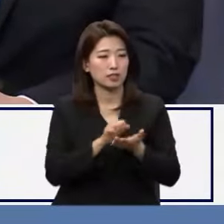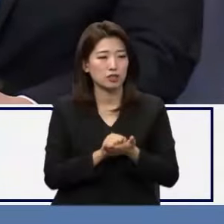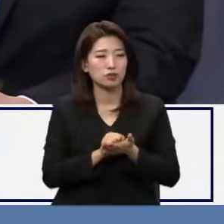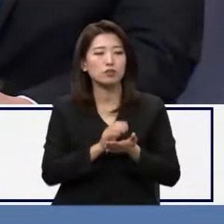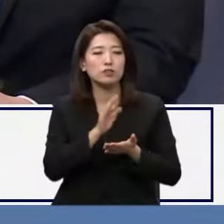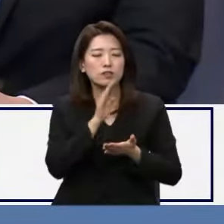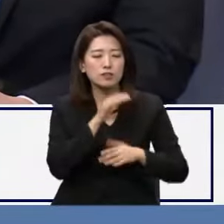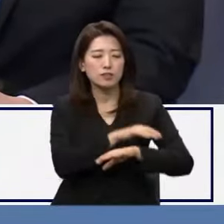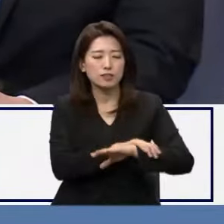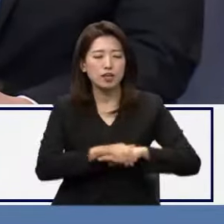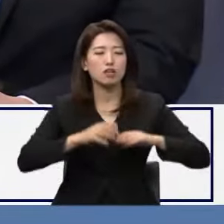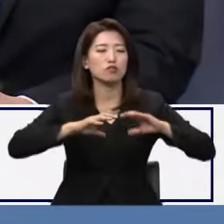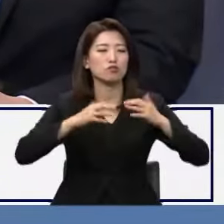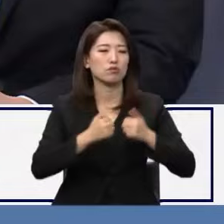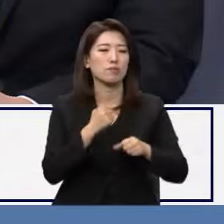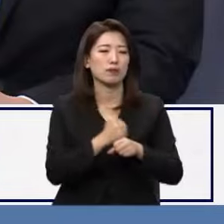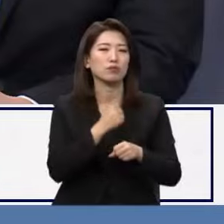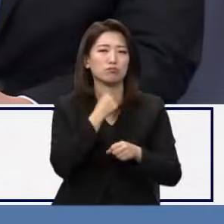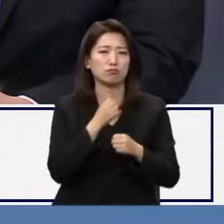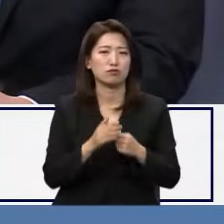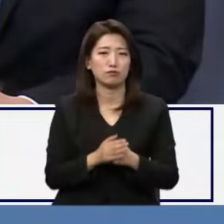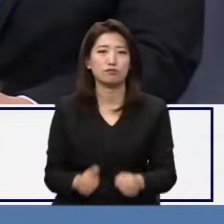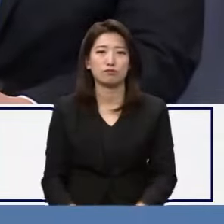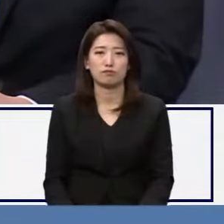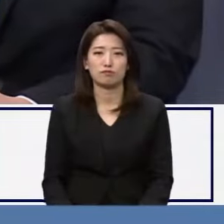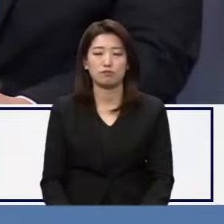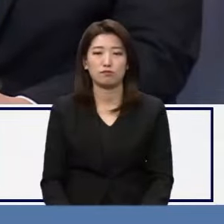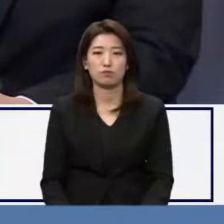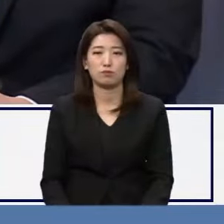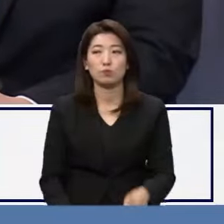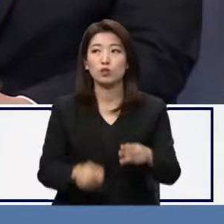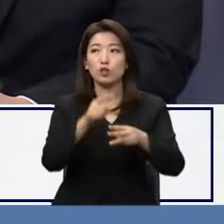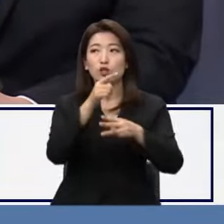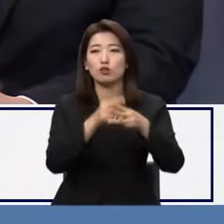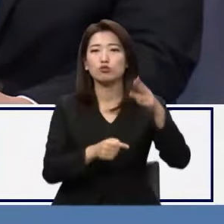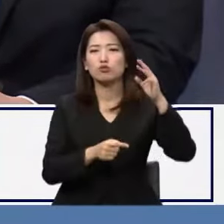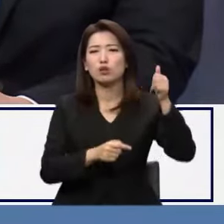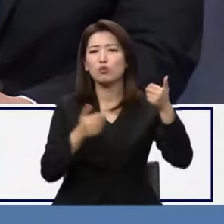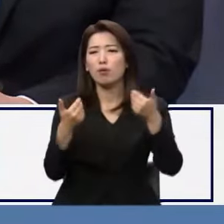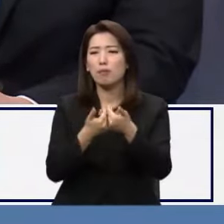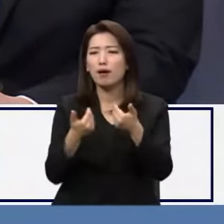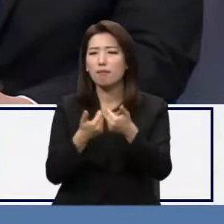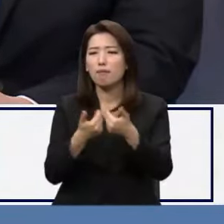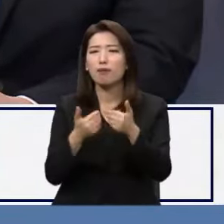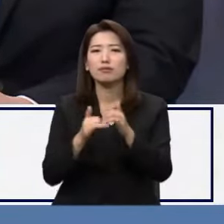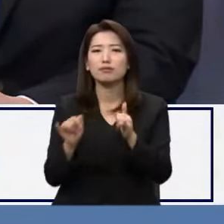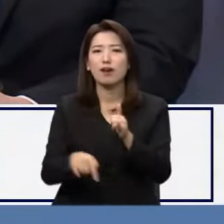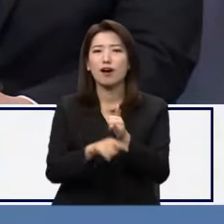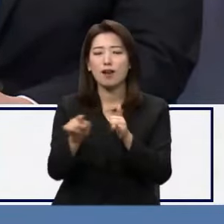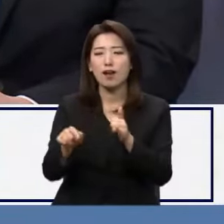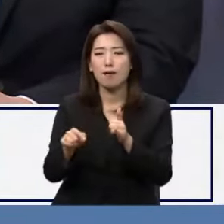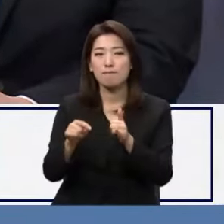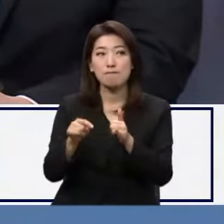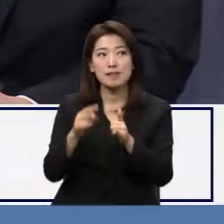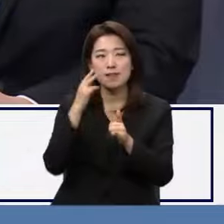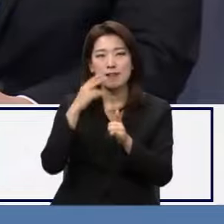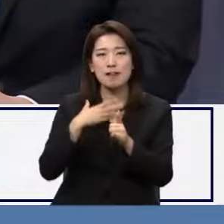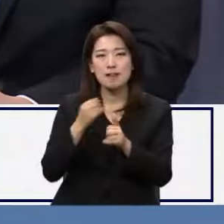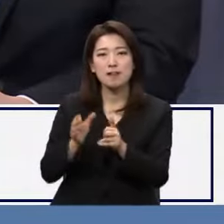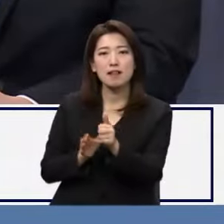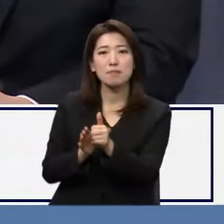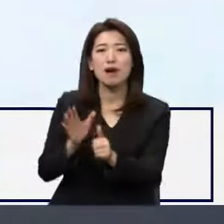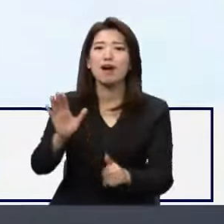비운이 해서 이렇게 희생을 요구받는다 그런 식의 프레임은 사실 이미 장재원 의원의 불출마 선언으로 깨졌다고